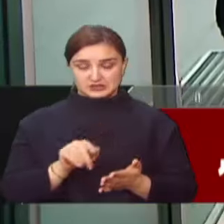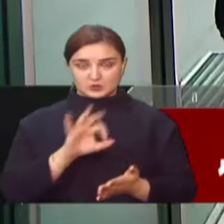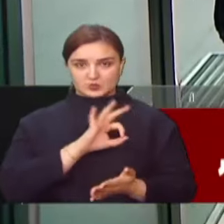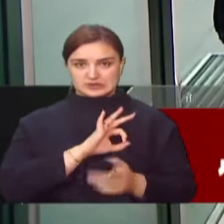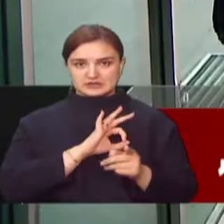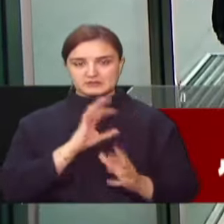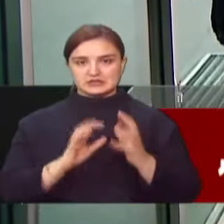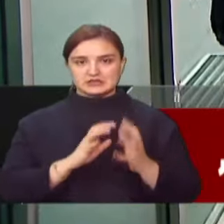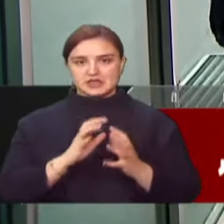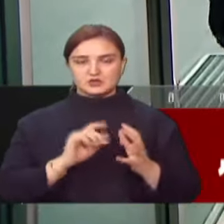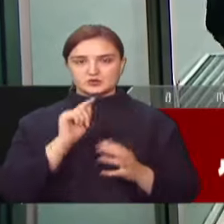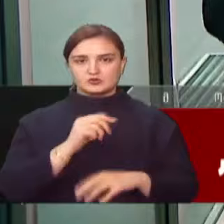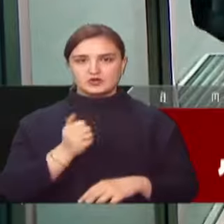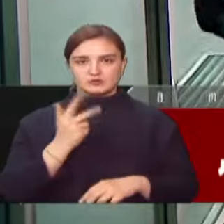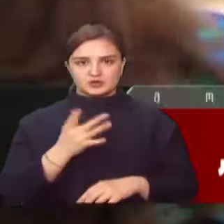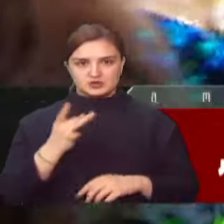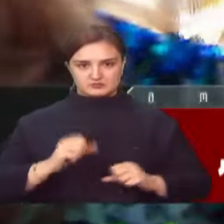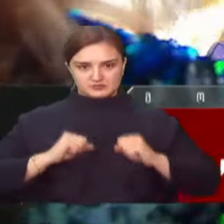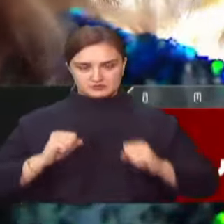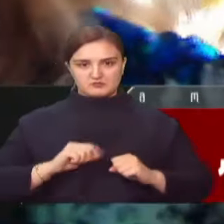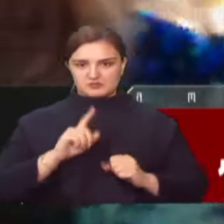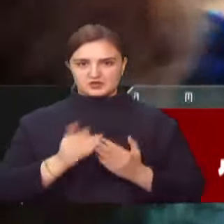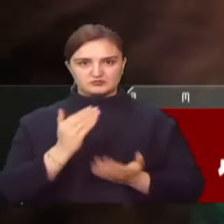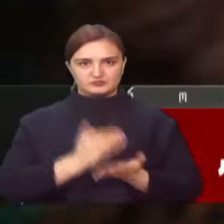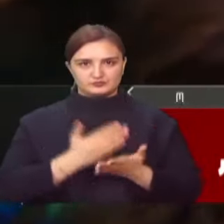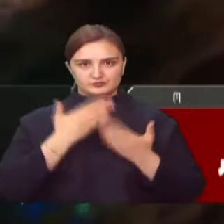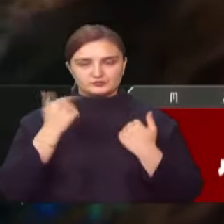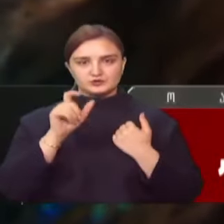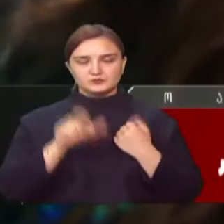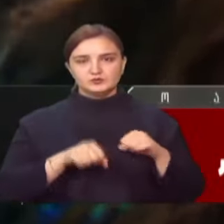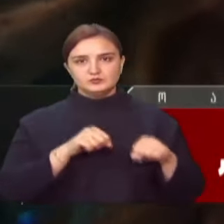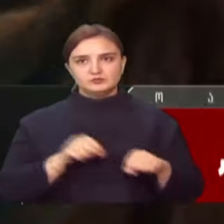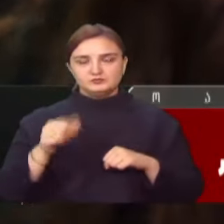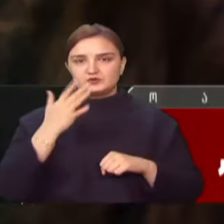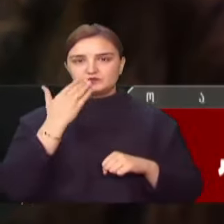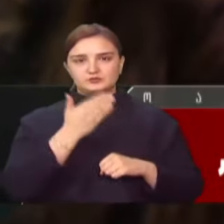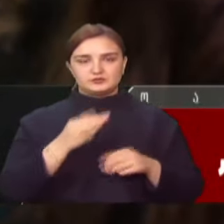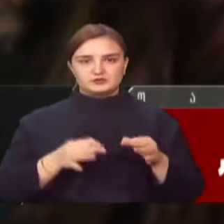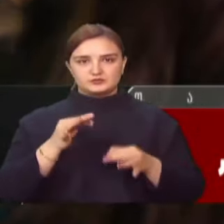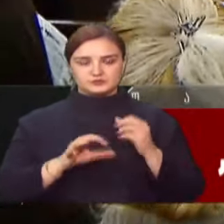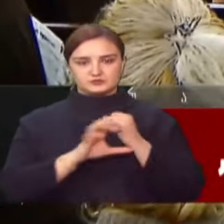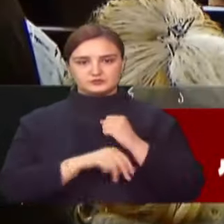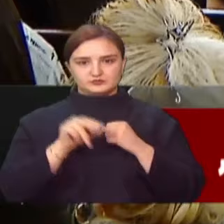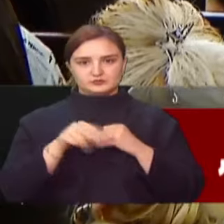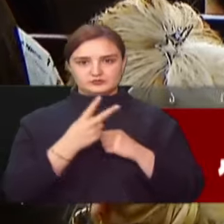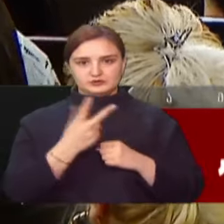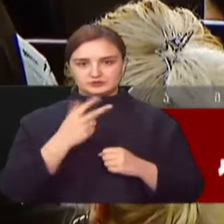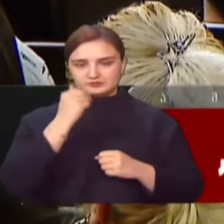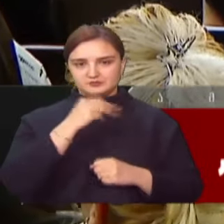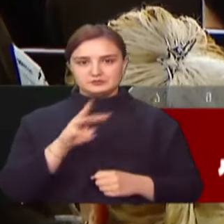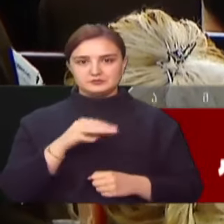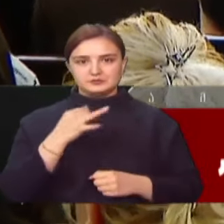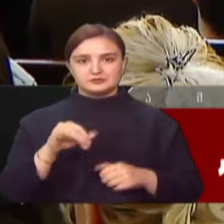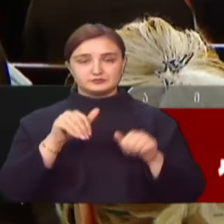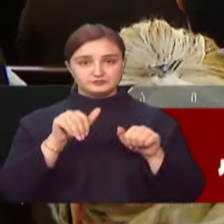juriste masert șor su aspare zeram de germes sades, tunca ușe de god. Adamei supleba ta Europoli sa samartus bolob, ureta sot sa samic lis maisis